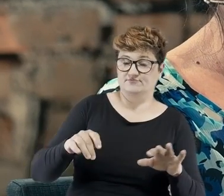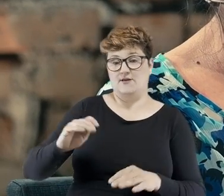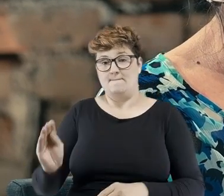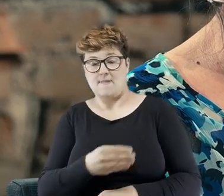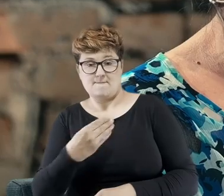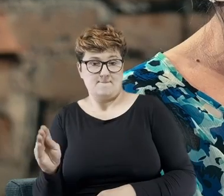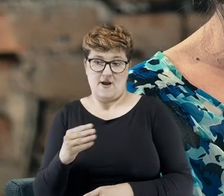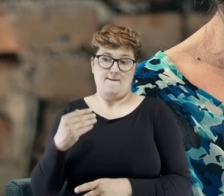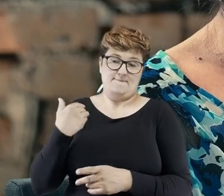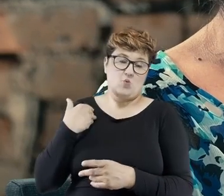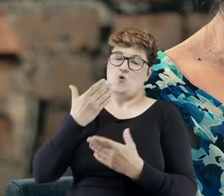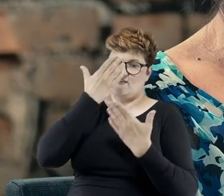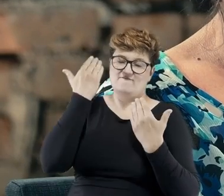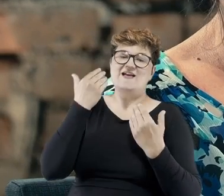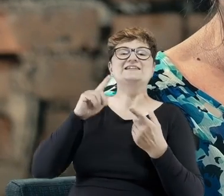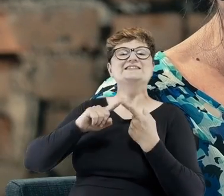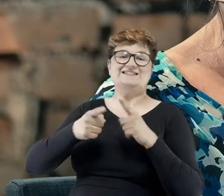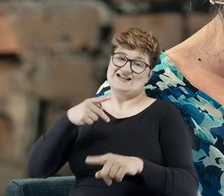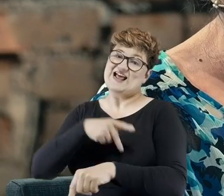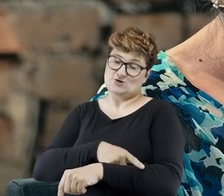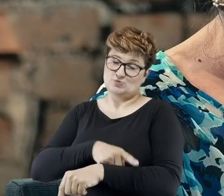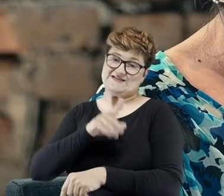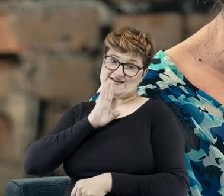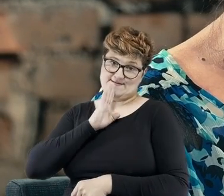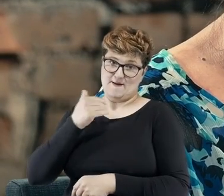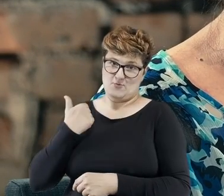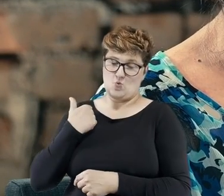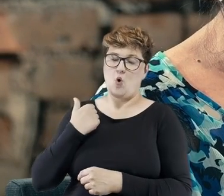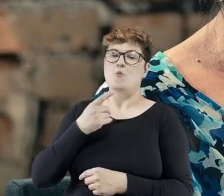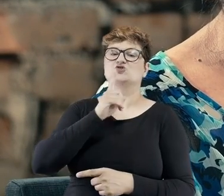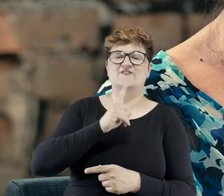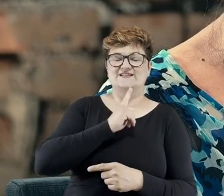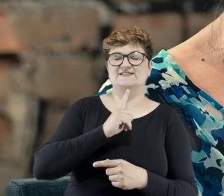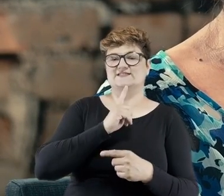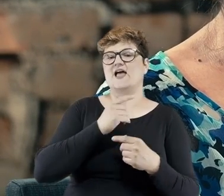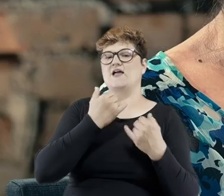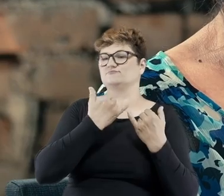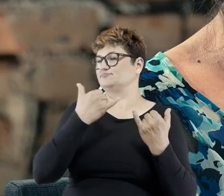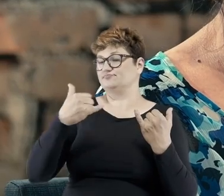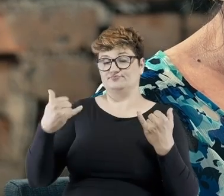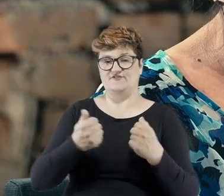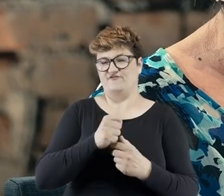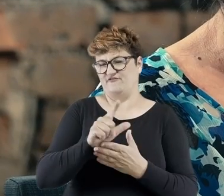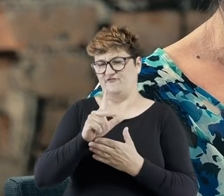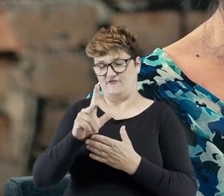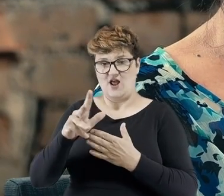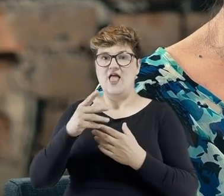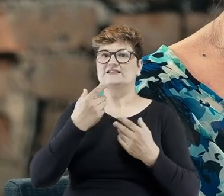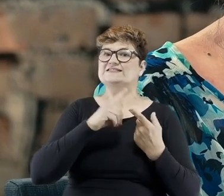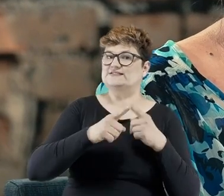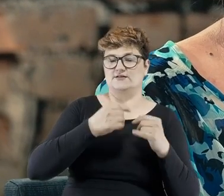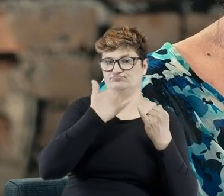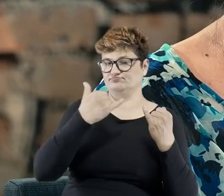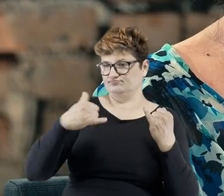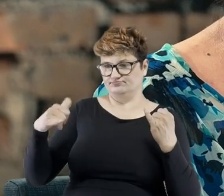stół ping-pongowy. Podobno była urządzona w stylu kaszubskim, bo każda z tych świetlic kilkunastu była urządzona w innym stylu, takim